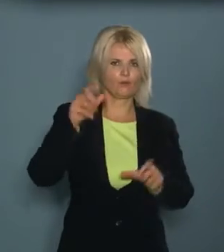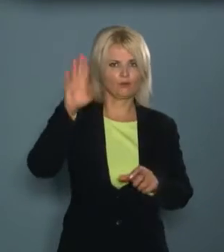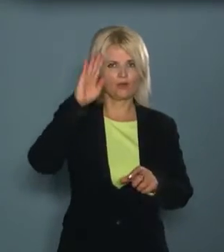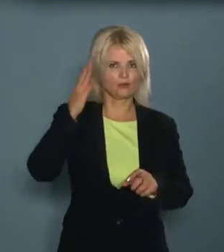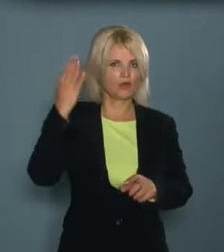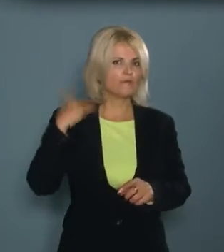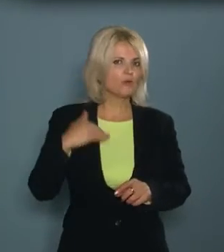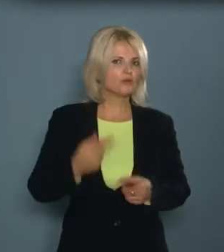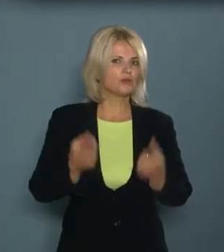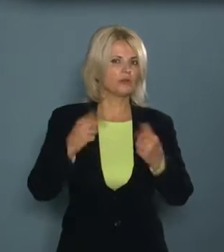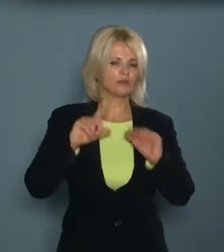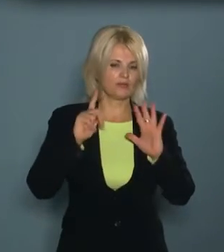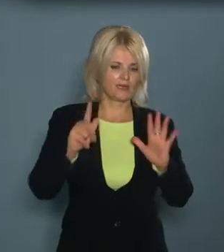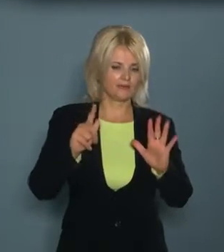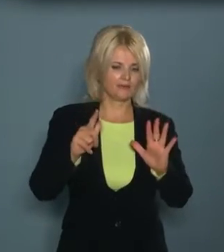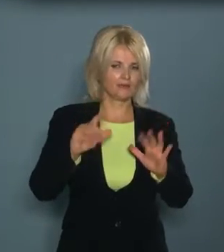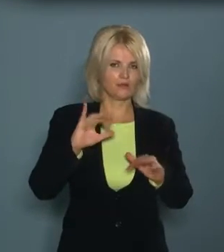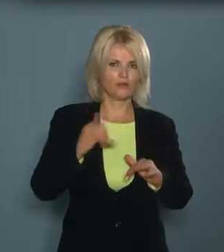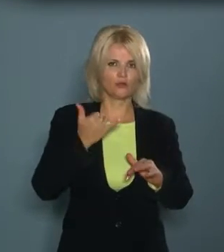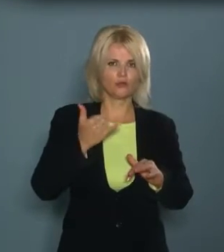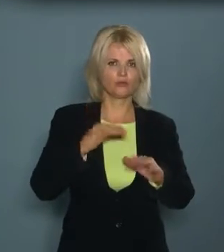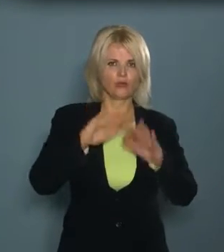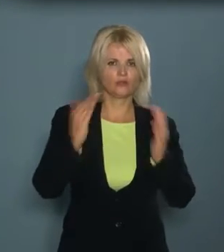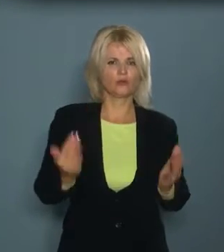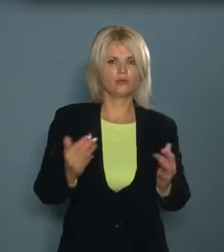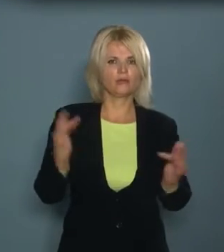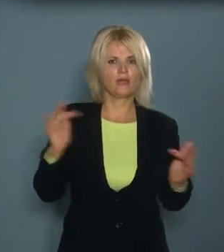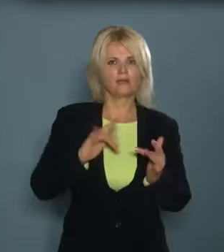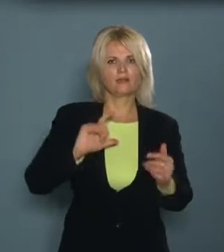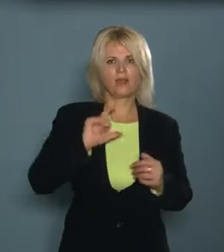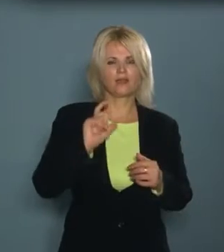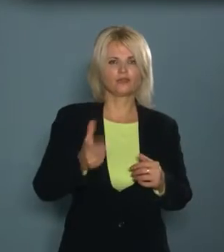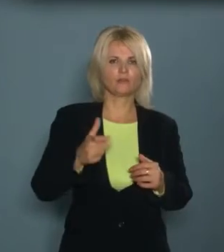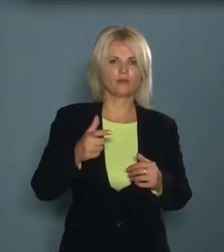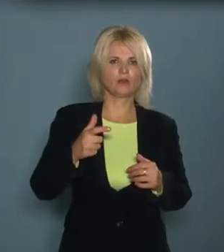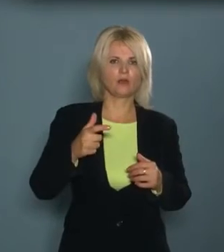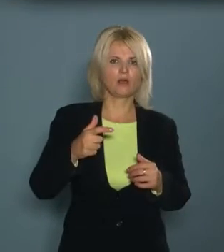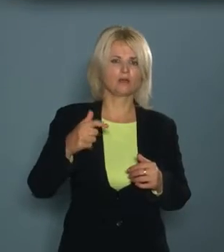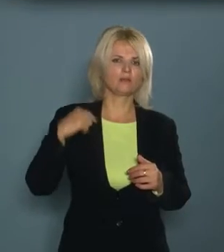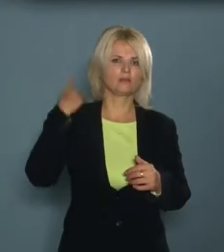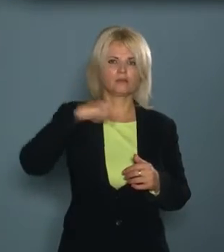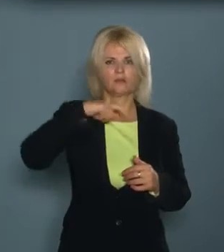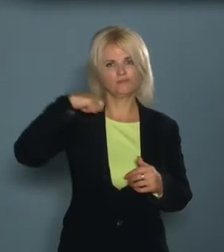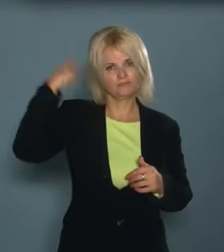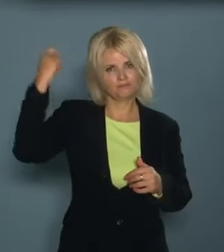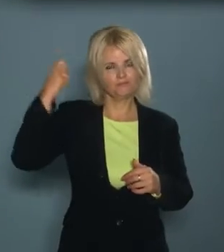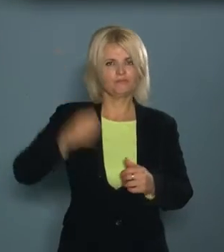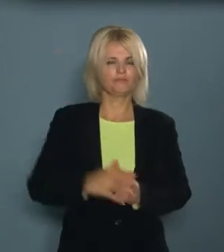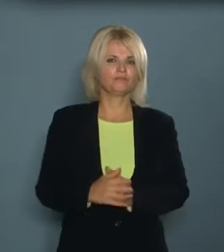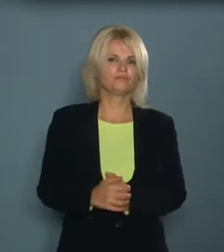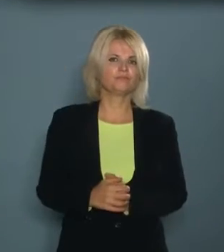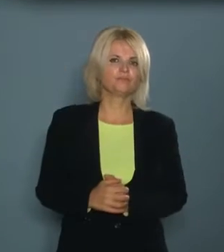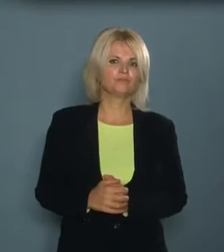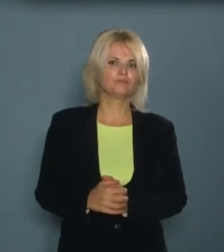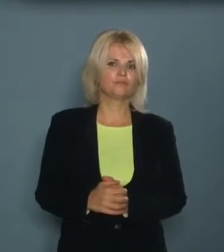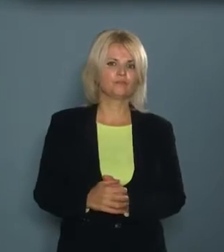volt. Közülük heten a jutodombi ellenállás miatt kerültek Bitófára, kivégző helyükre,